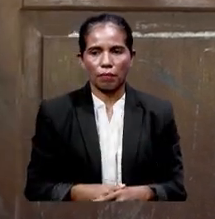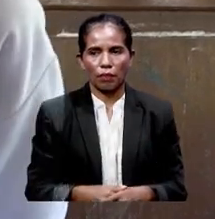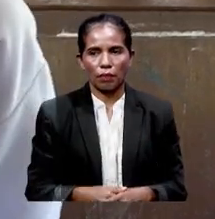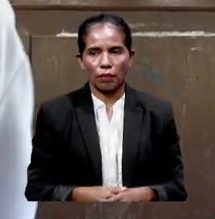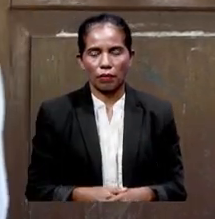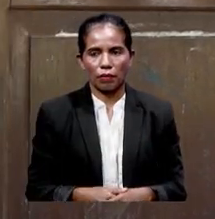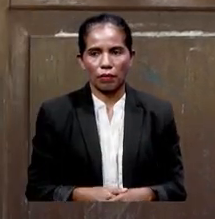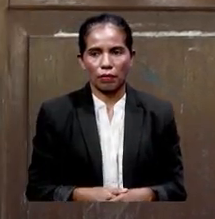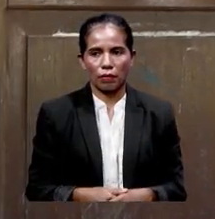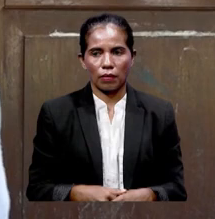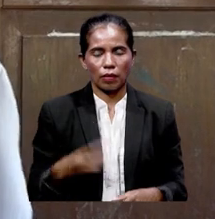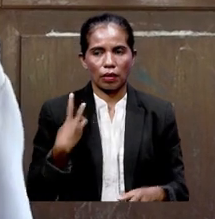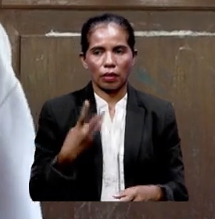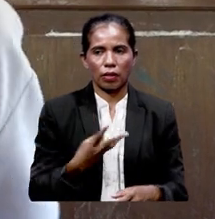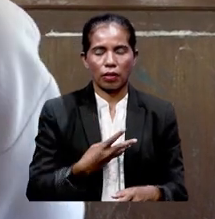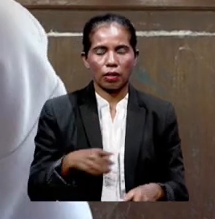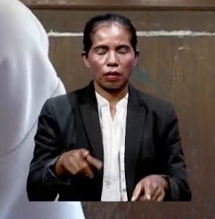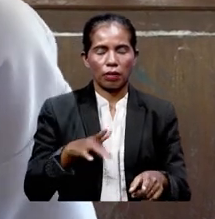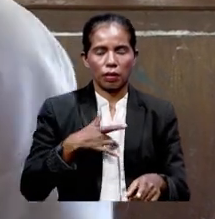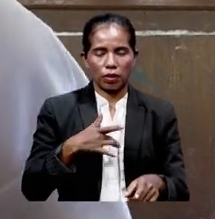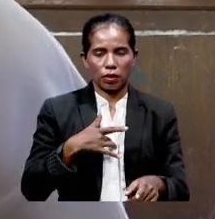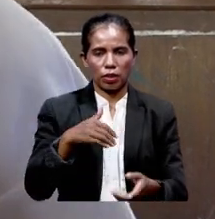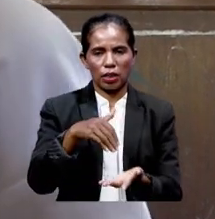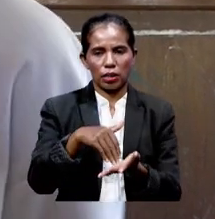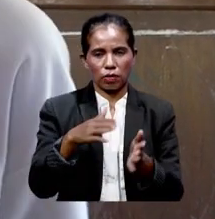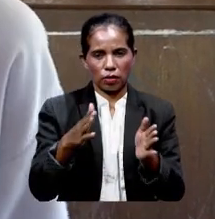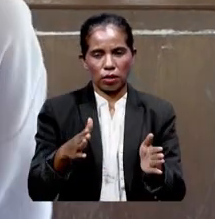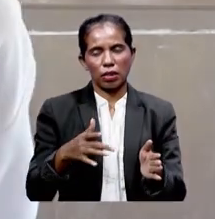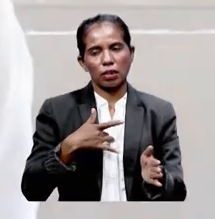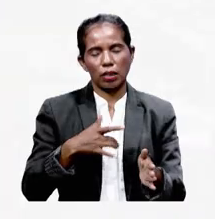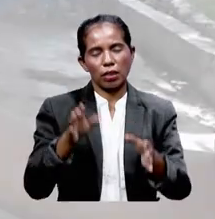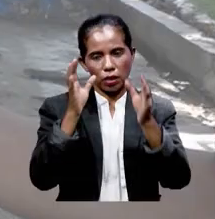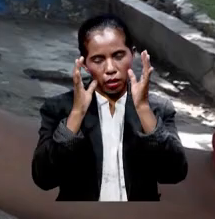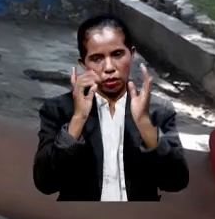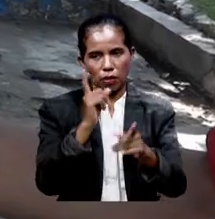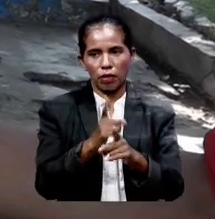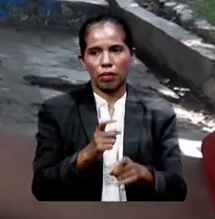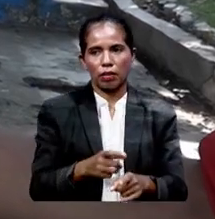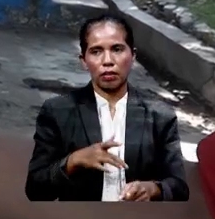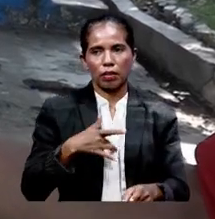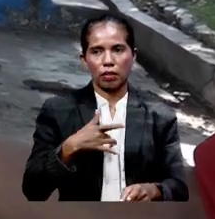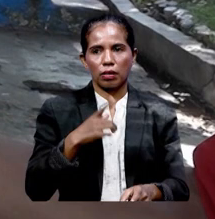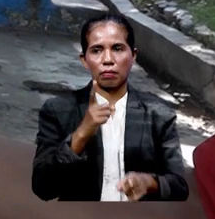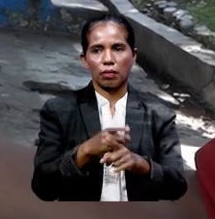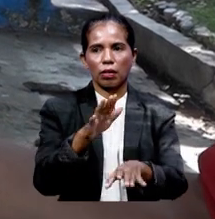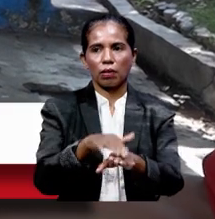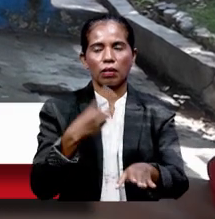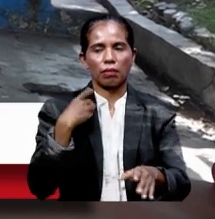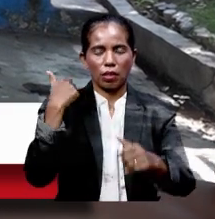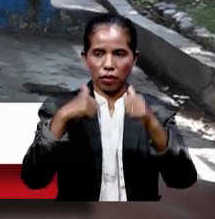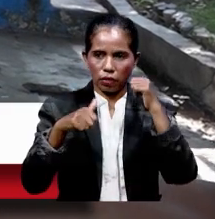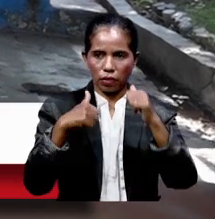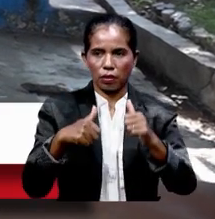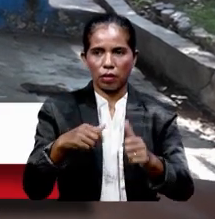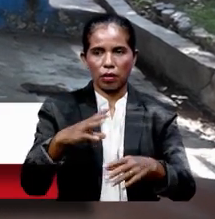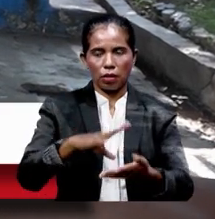le ami nudar sente studente sente triste lo stama ami salah sene triste tebe stama bela feta ba ami ni atividade